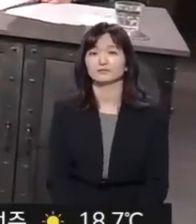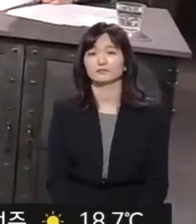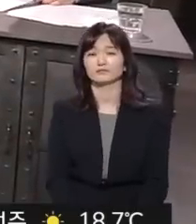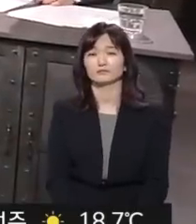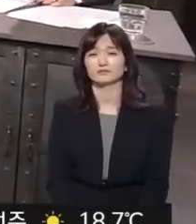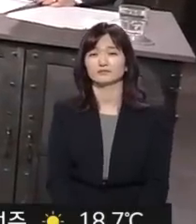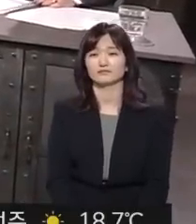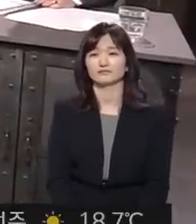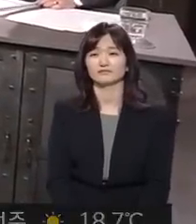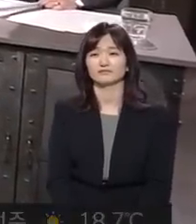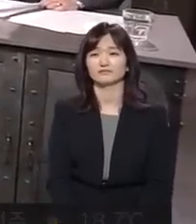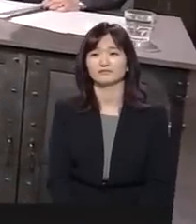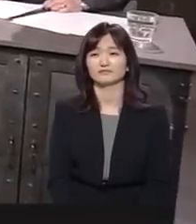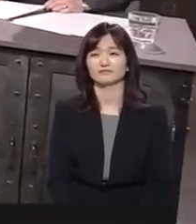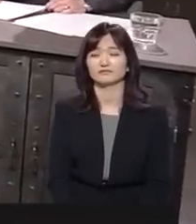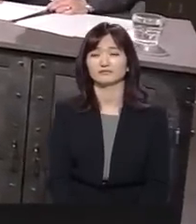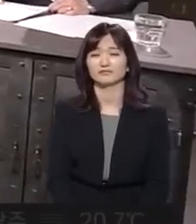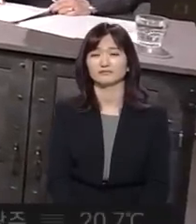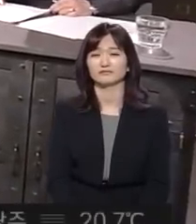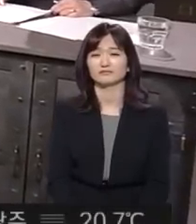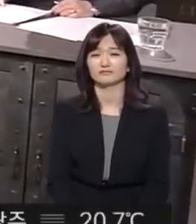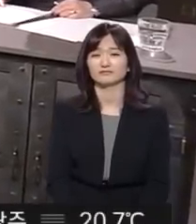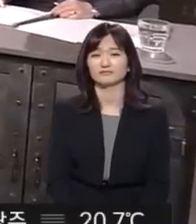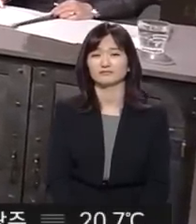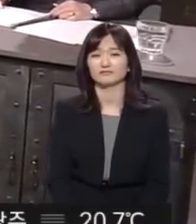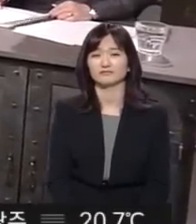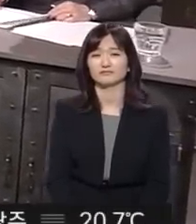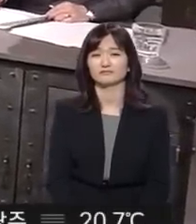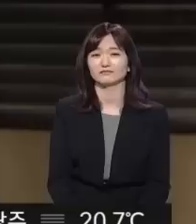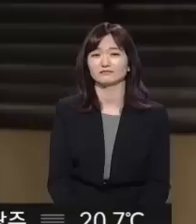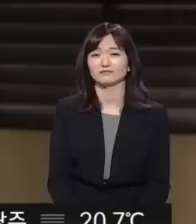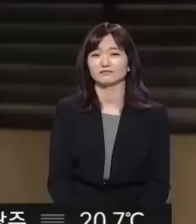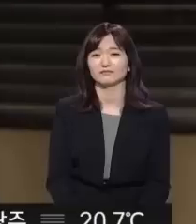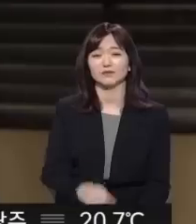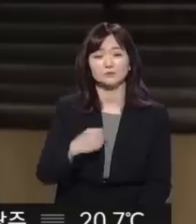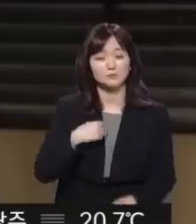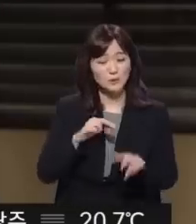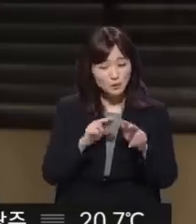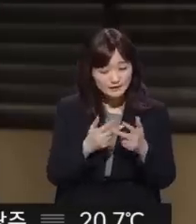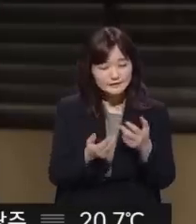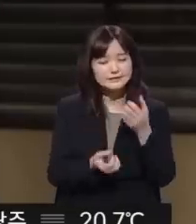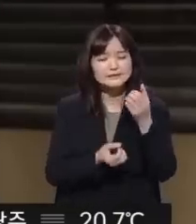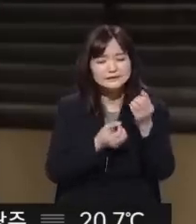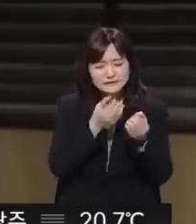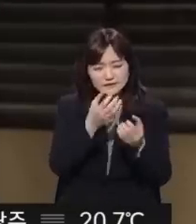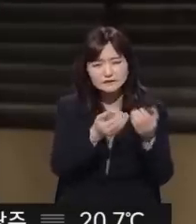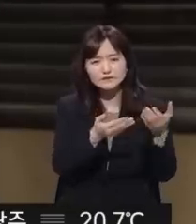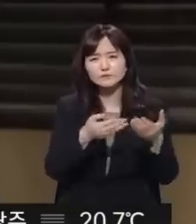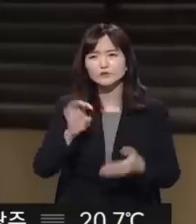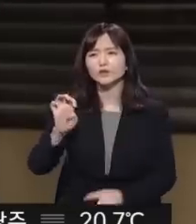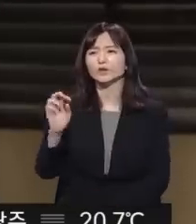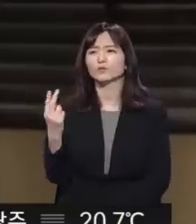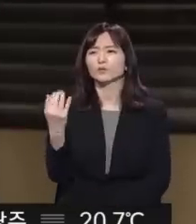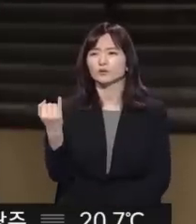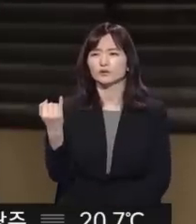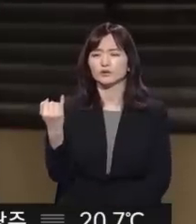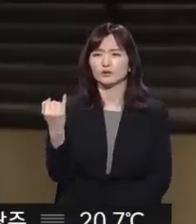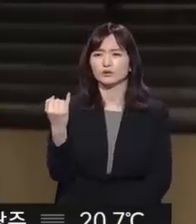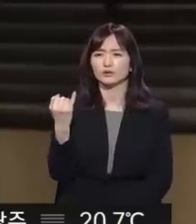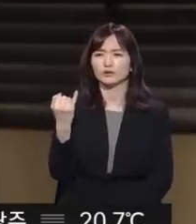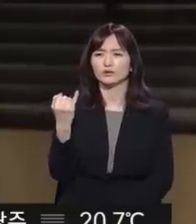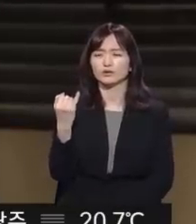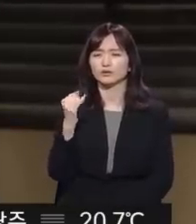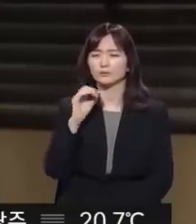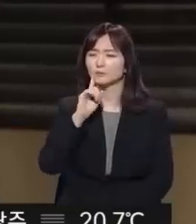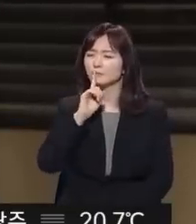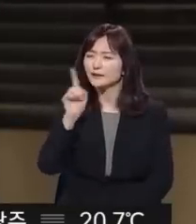무슨 말을 하는 거야? 자, 도대체. 이제 본인이 이제 진술을 받는 과정에서 아마 표혜림 씨가 얘기를 좀 안 해줄 수 있기